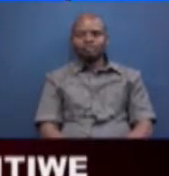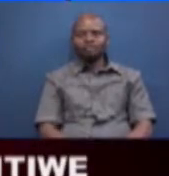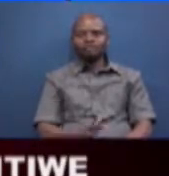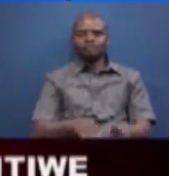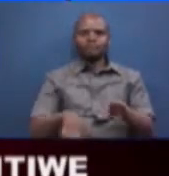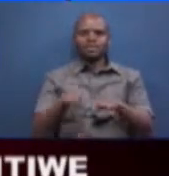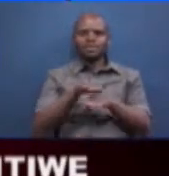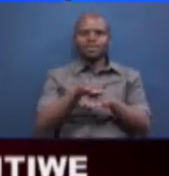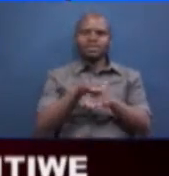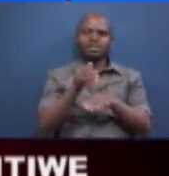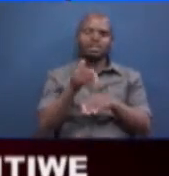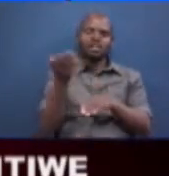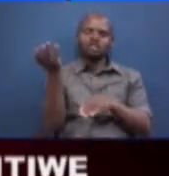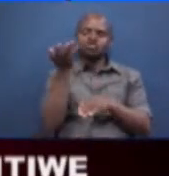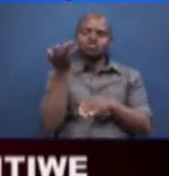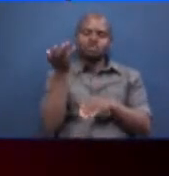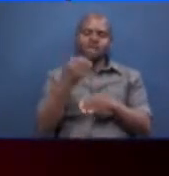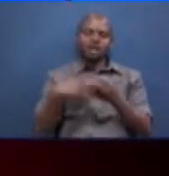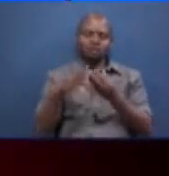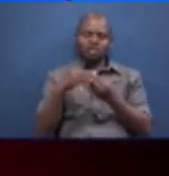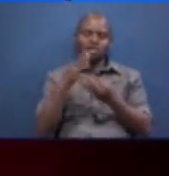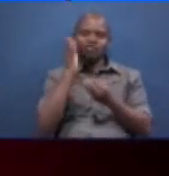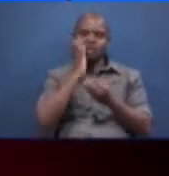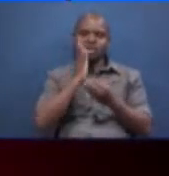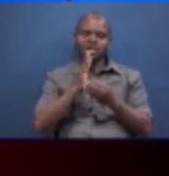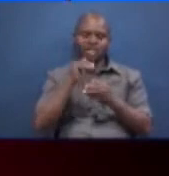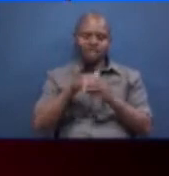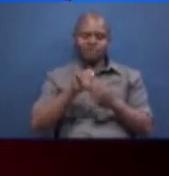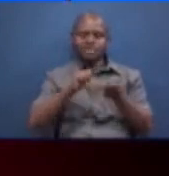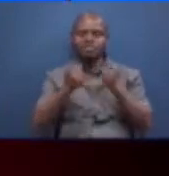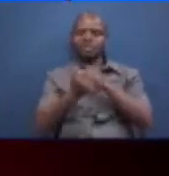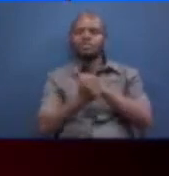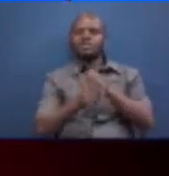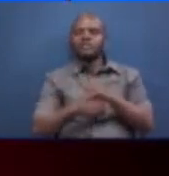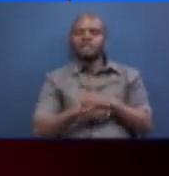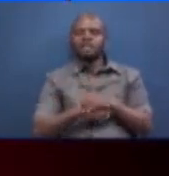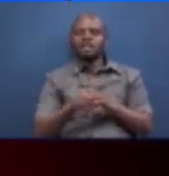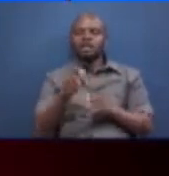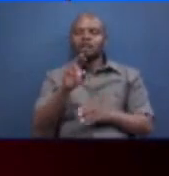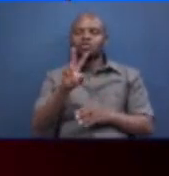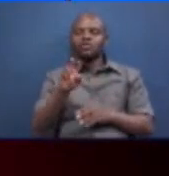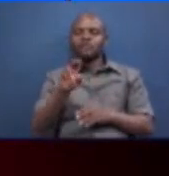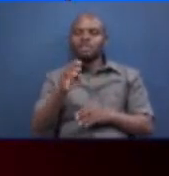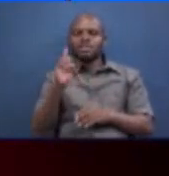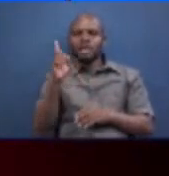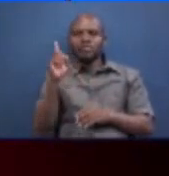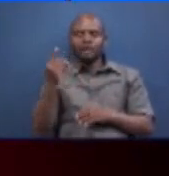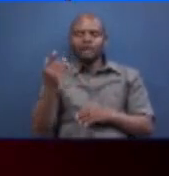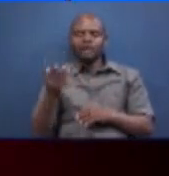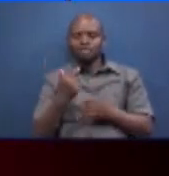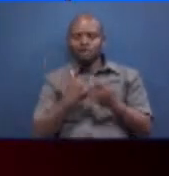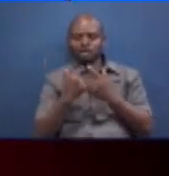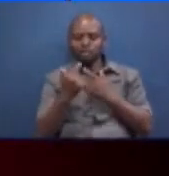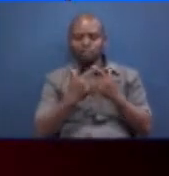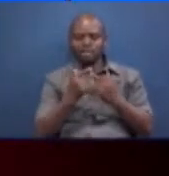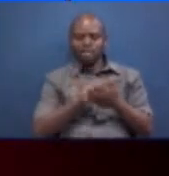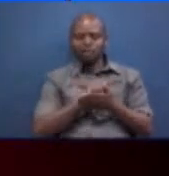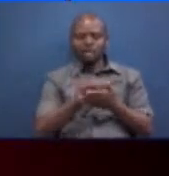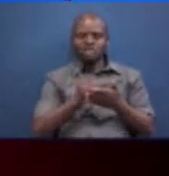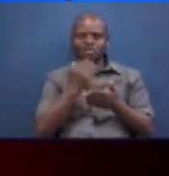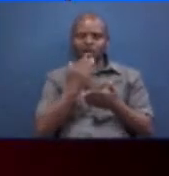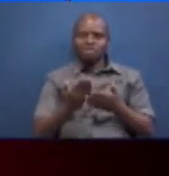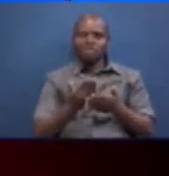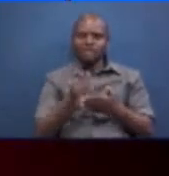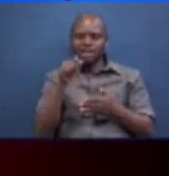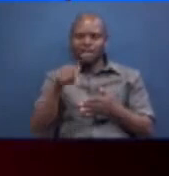Ni mwenyekiti wa jumuiya ya umoja wa vijana wa Chama cha Mapinduzi UVCCM Taifa alipozungumza na waandishi